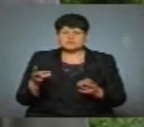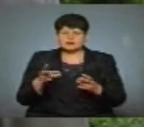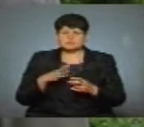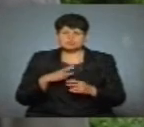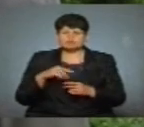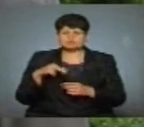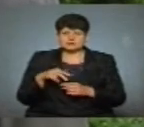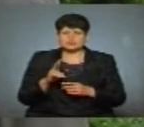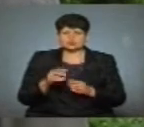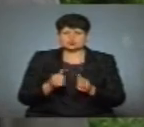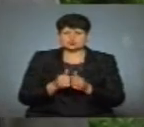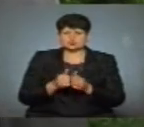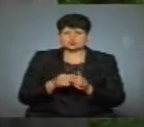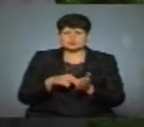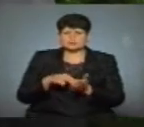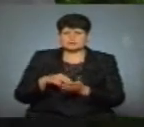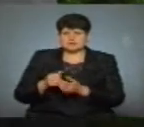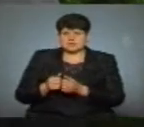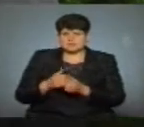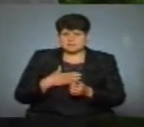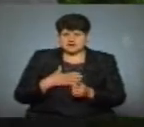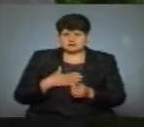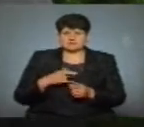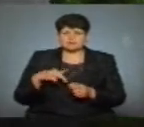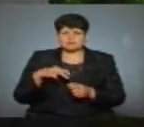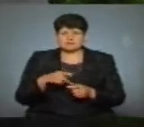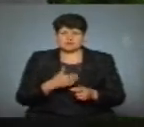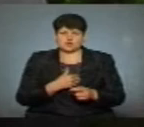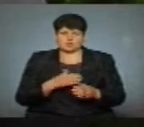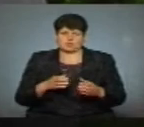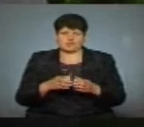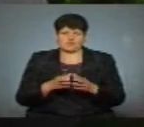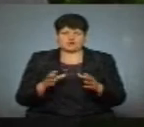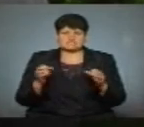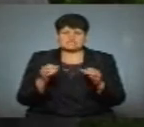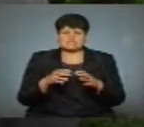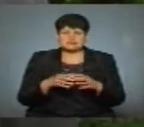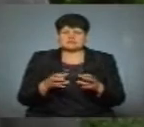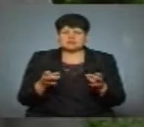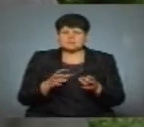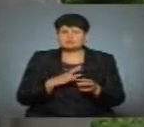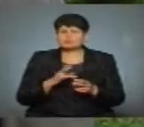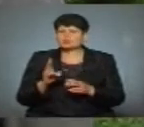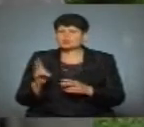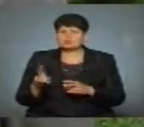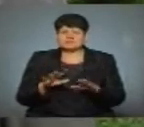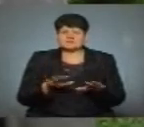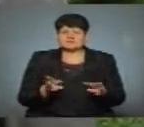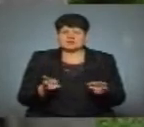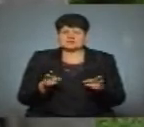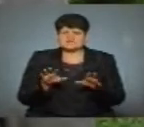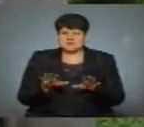зараз стоять коло мене, вони теж збиралися, вони пішли добровольцями, але треба було комусь і на місцях